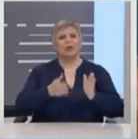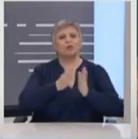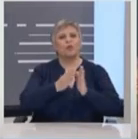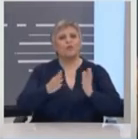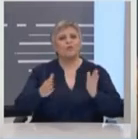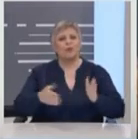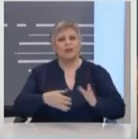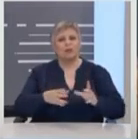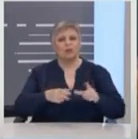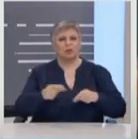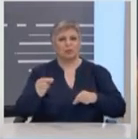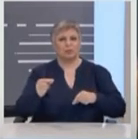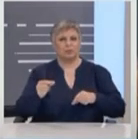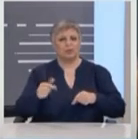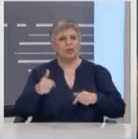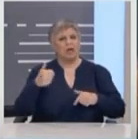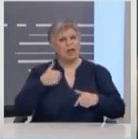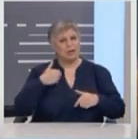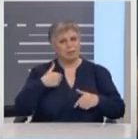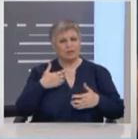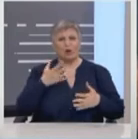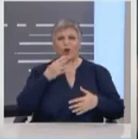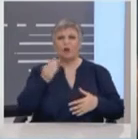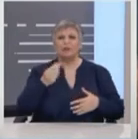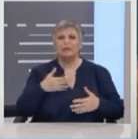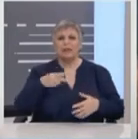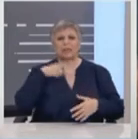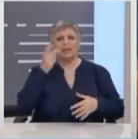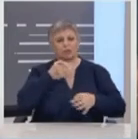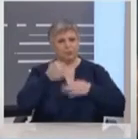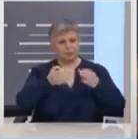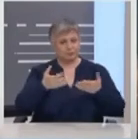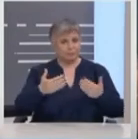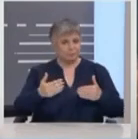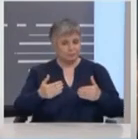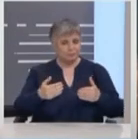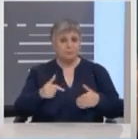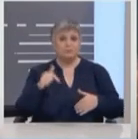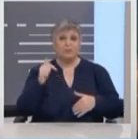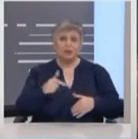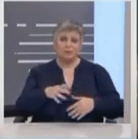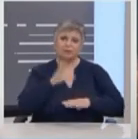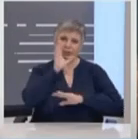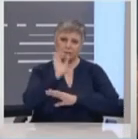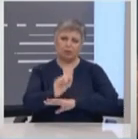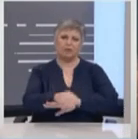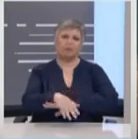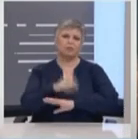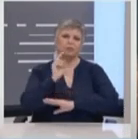ομιλίας, ασφαλώς και καταγγέλνουμε και εμείς τα μεγάλα λάθη που έγιναν